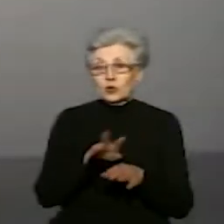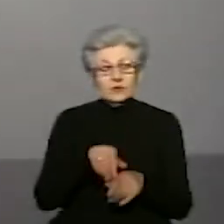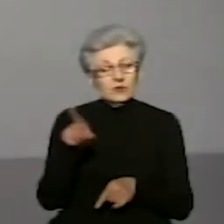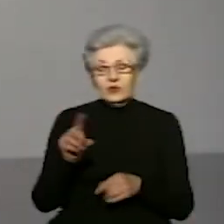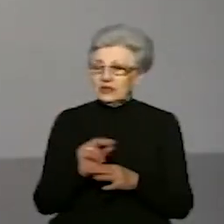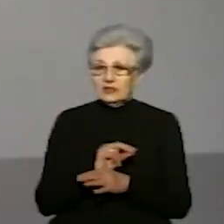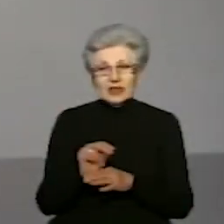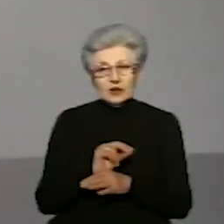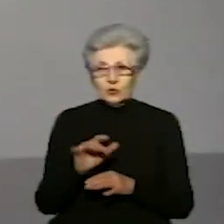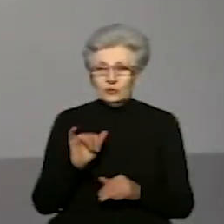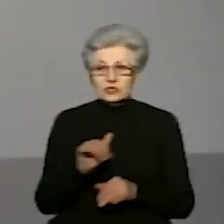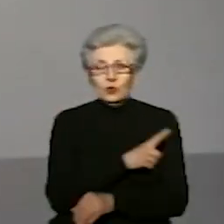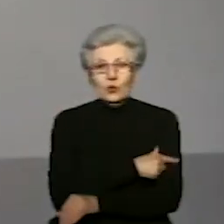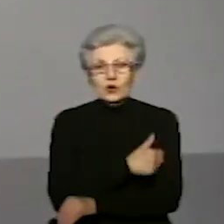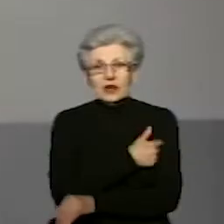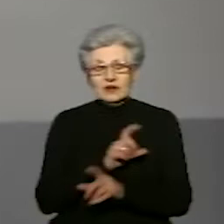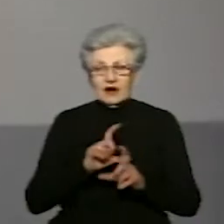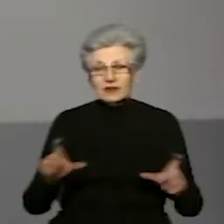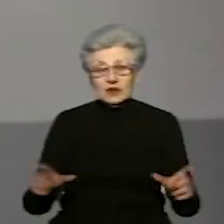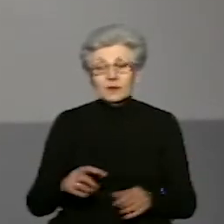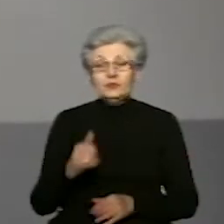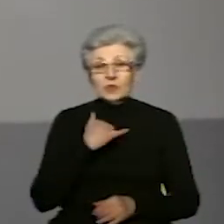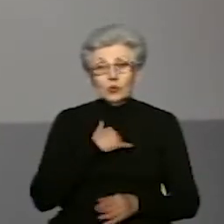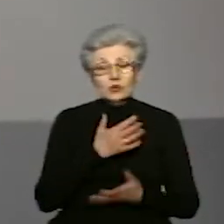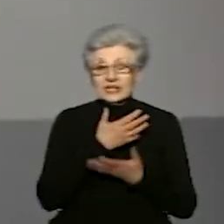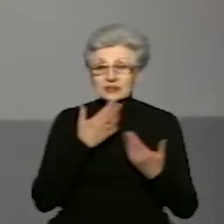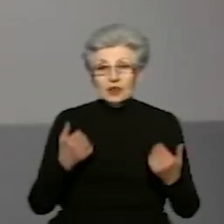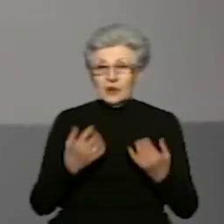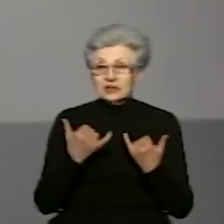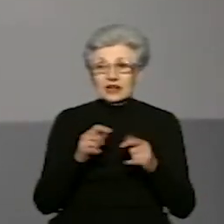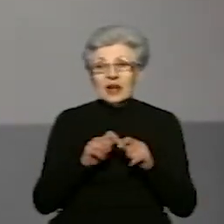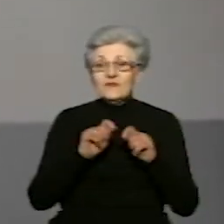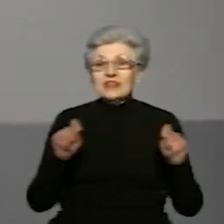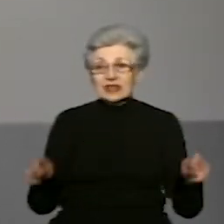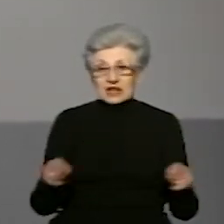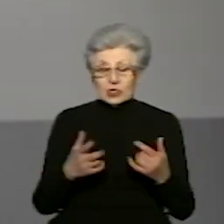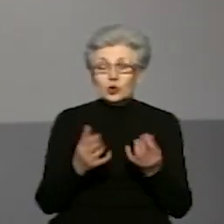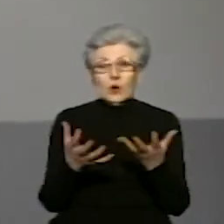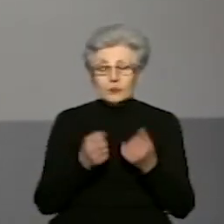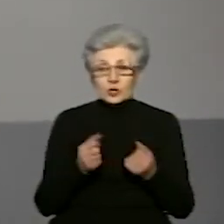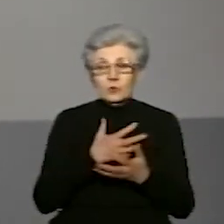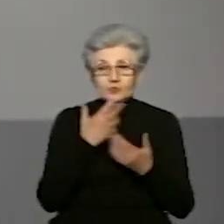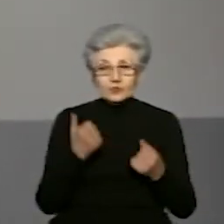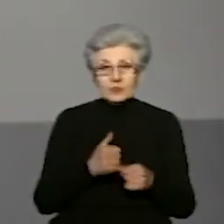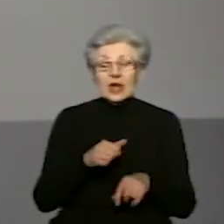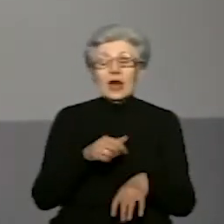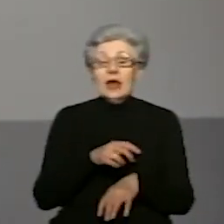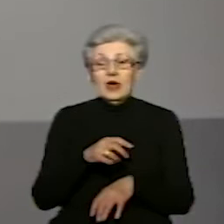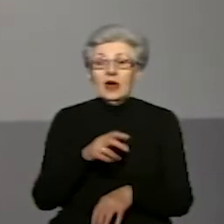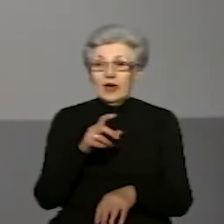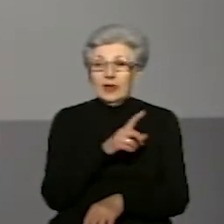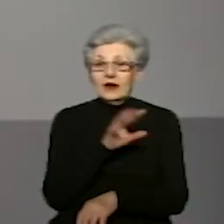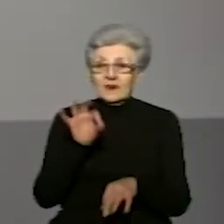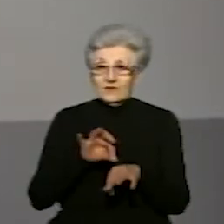лікуються у лікарні. У нас немає зараз відкритого прийому. Для того пацієнт до мене